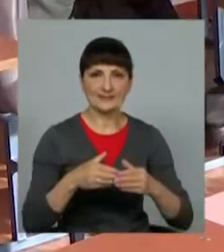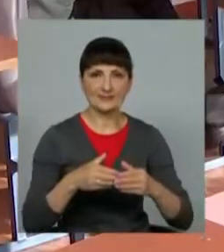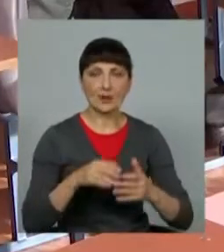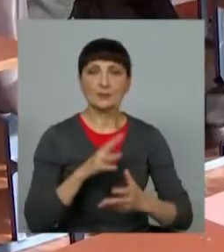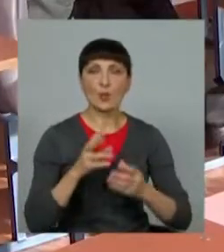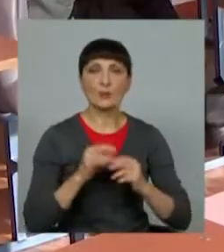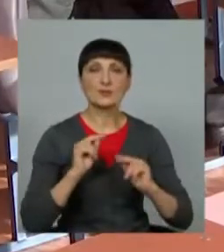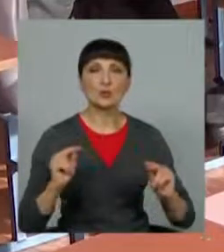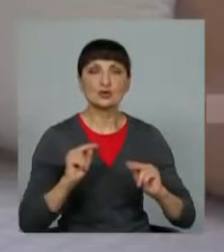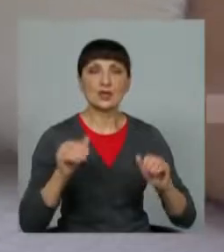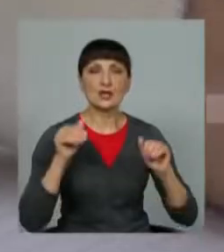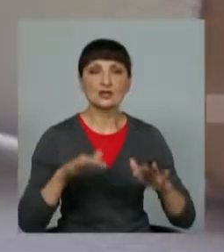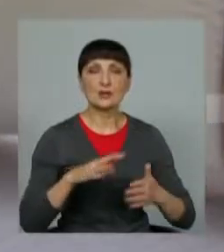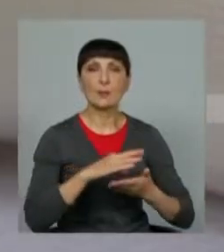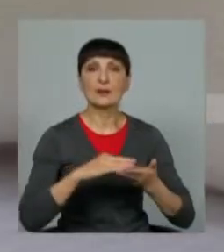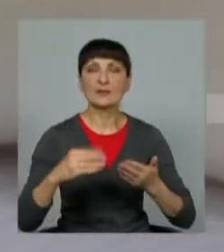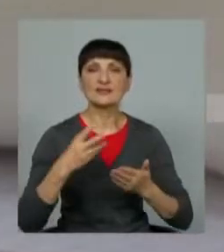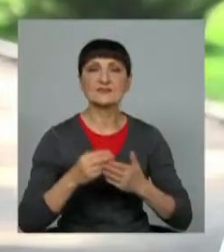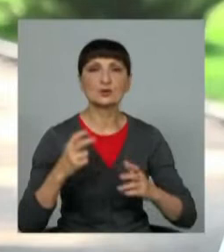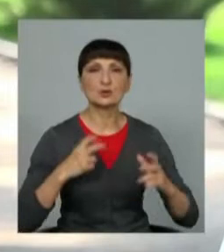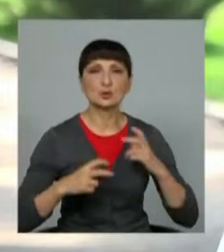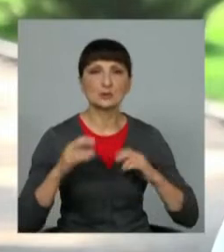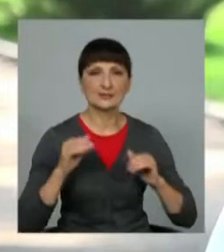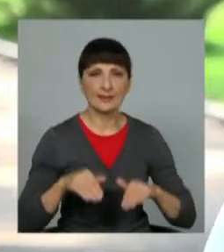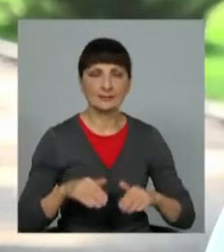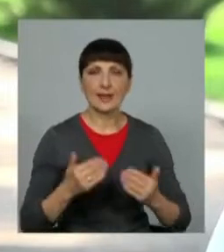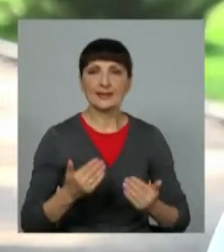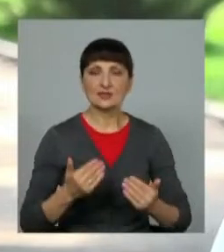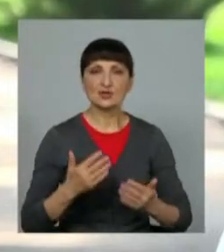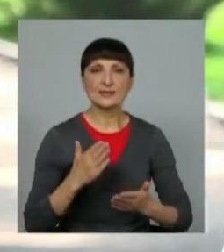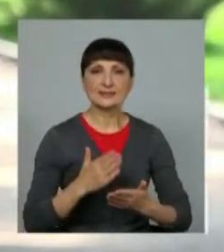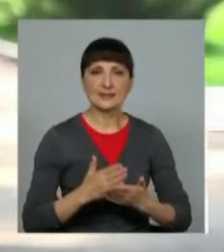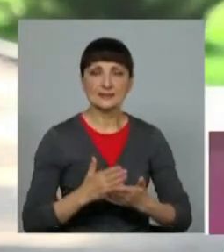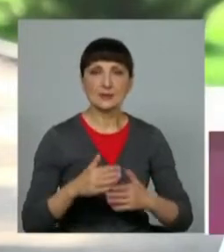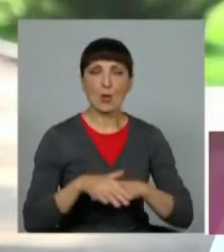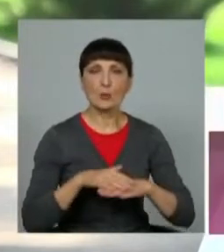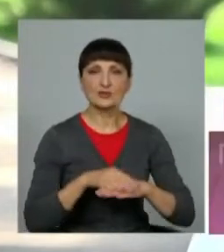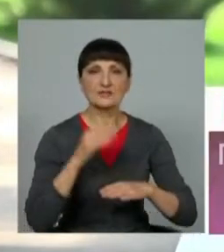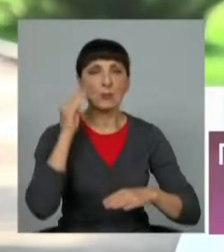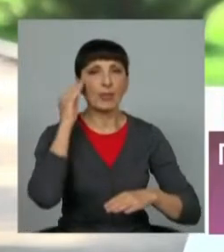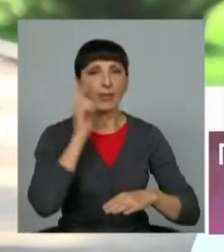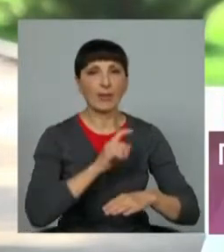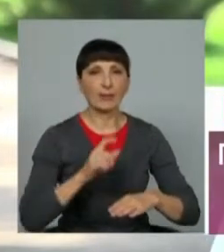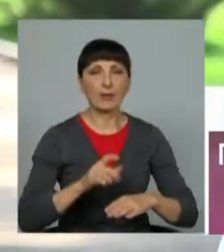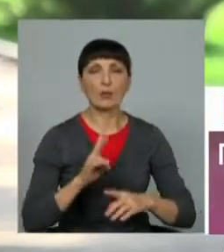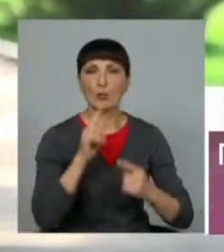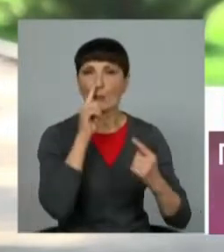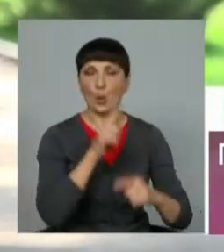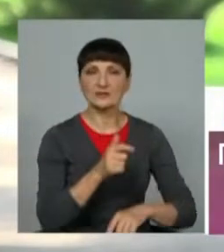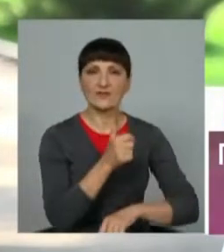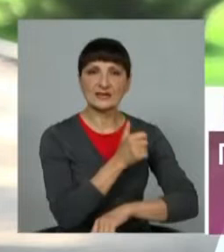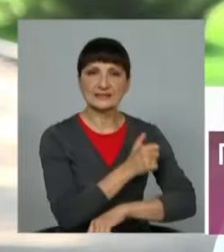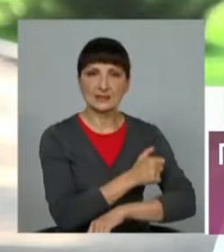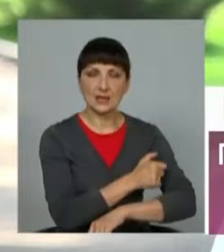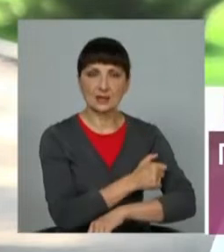образом, учителя решили подать пример своим студентам. На данном этапе есть, да, в обществе такое мнение, там есть антиваксеры, да, которые там